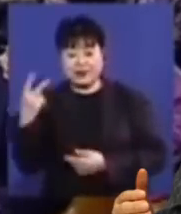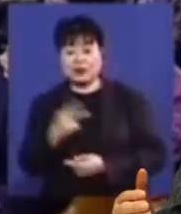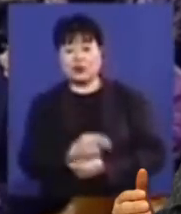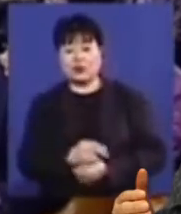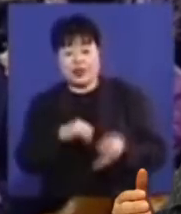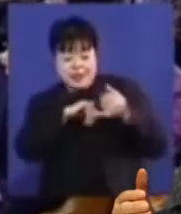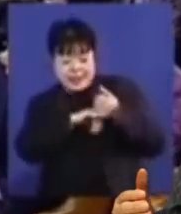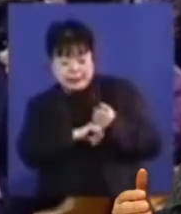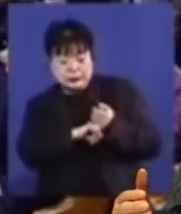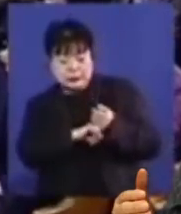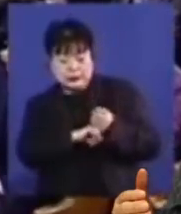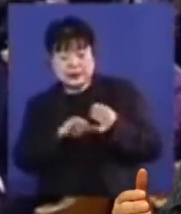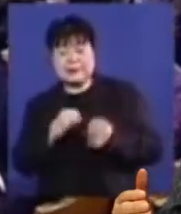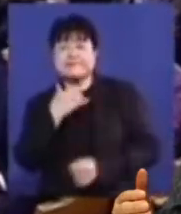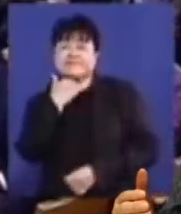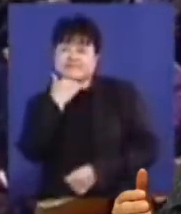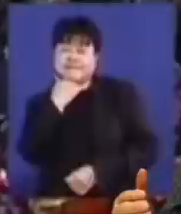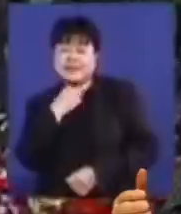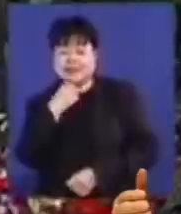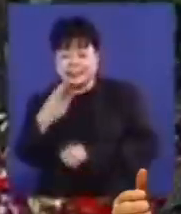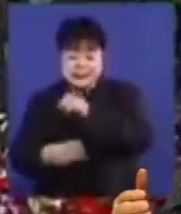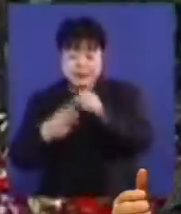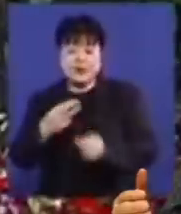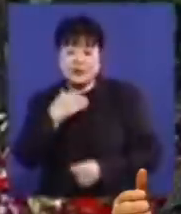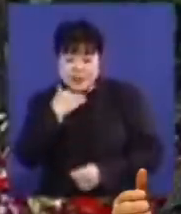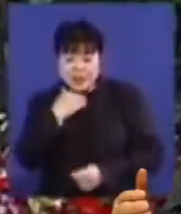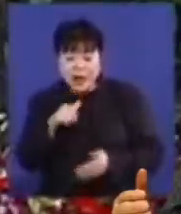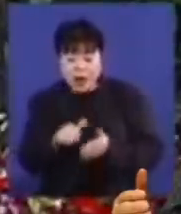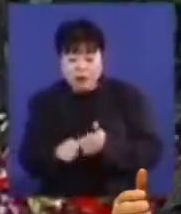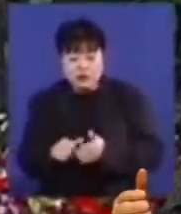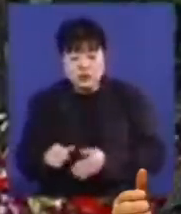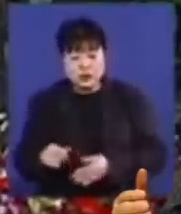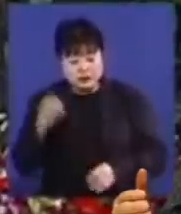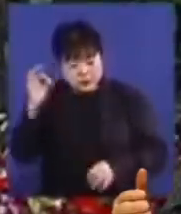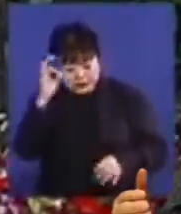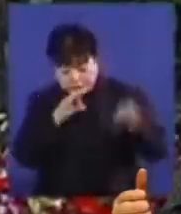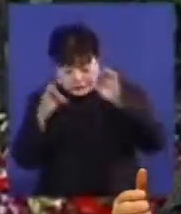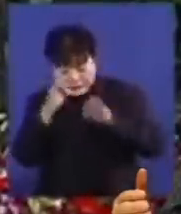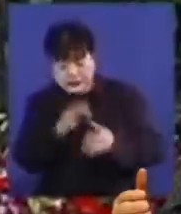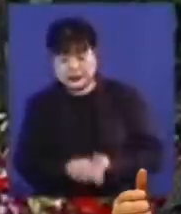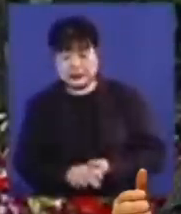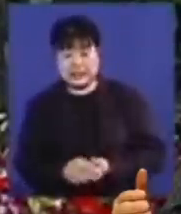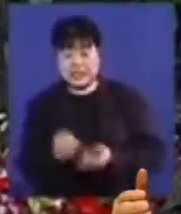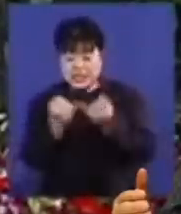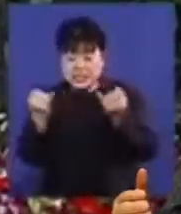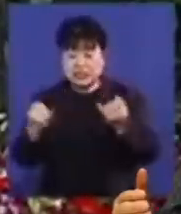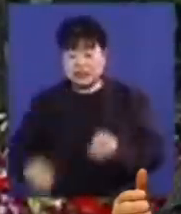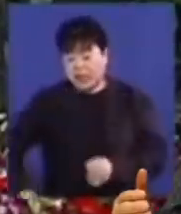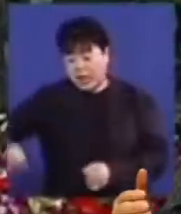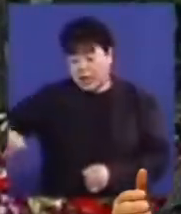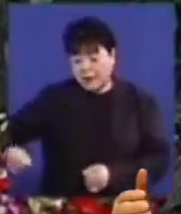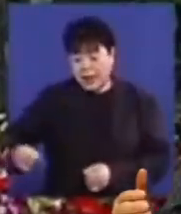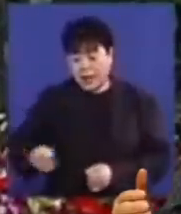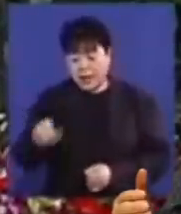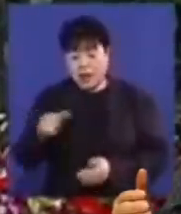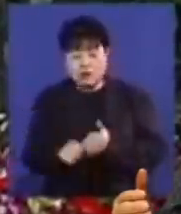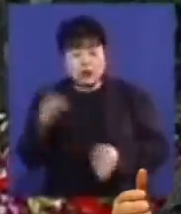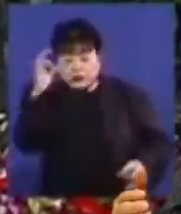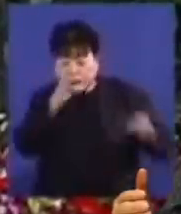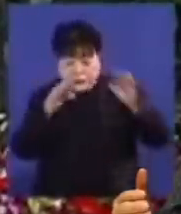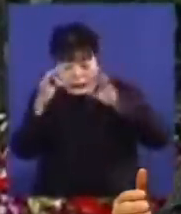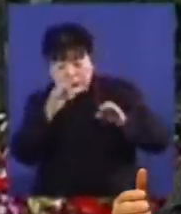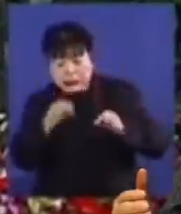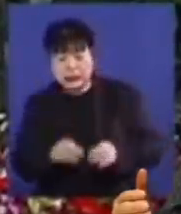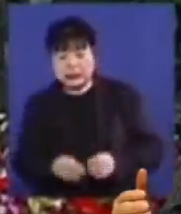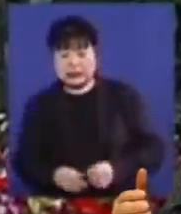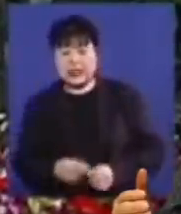약속한 사람을 기다리는데 3년, 물건을 찾는데 이 남자 말고 여성들이 가방 뒤지고 핸드백 뒤지고 하는